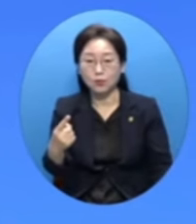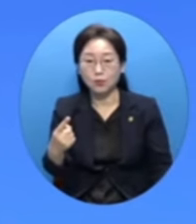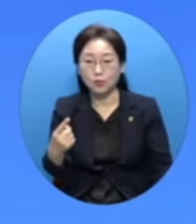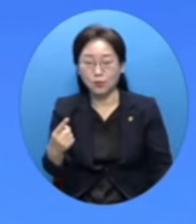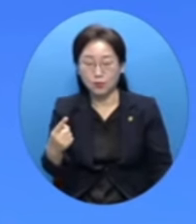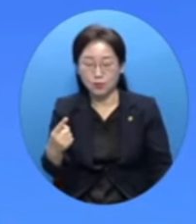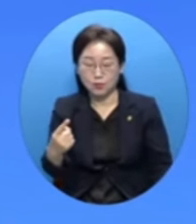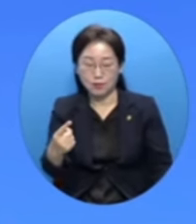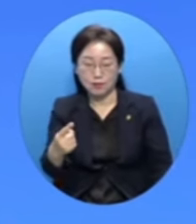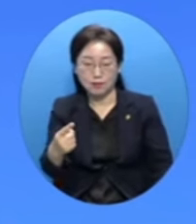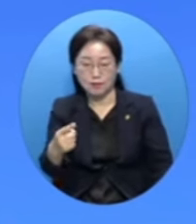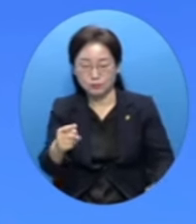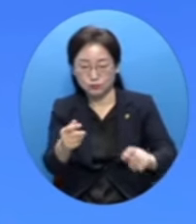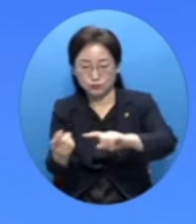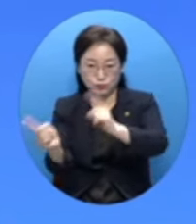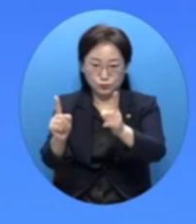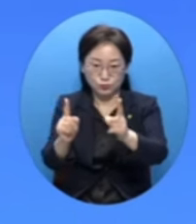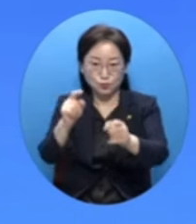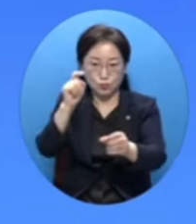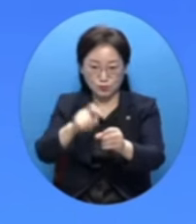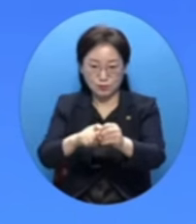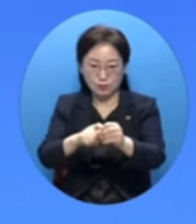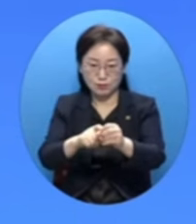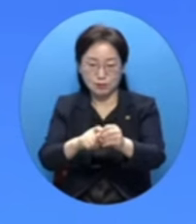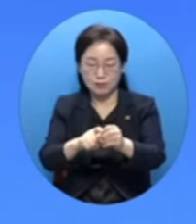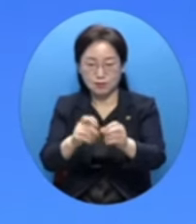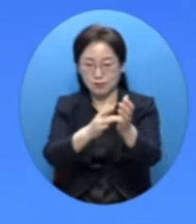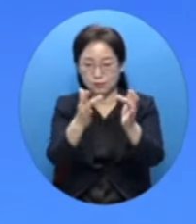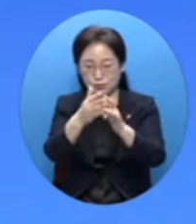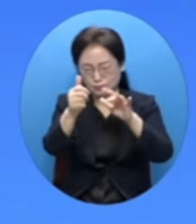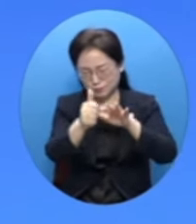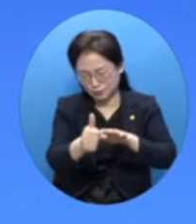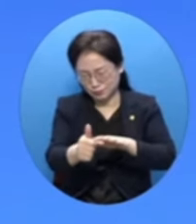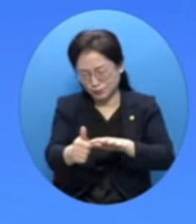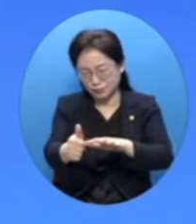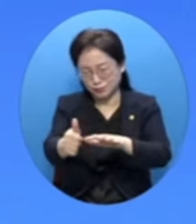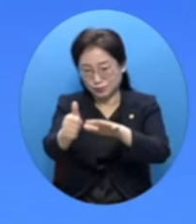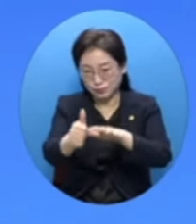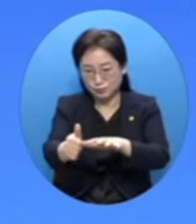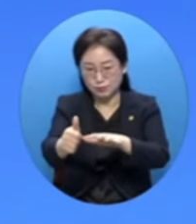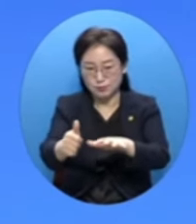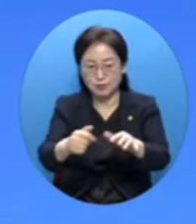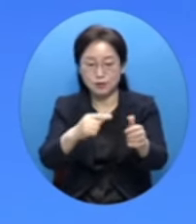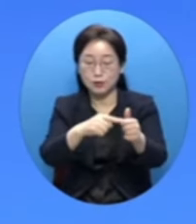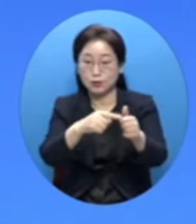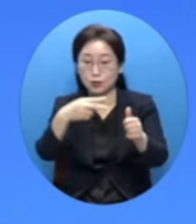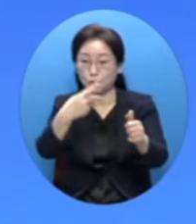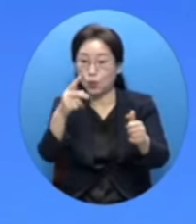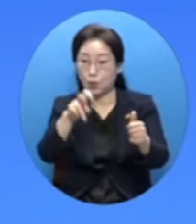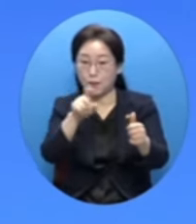찾으러 갈 때도 베다니로 갈 때도 도마가 앞장서 이런 말을 했습니다.